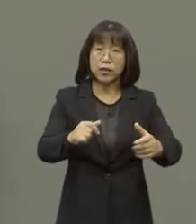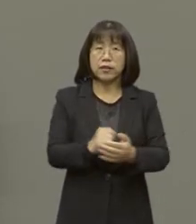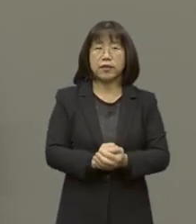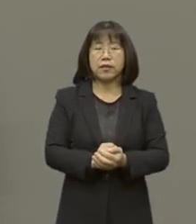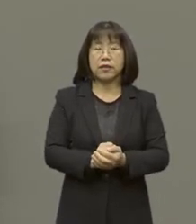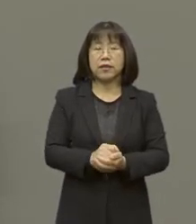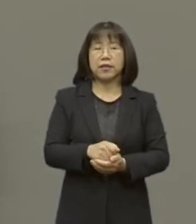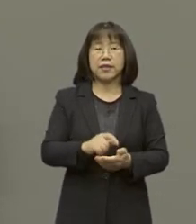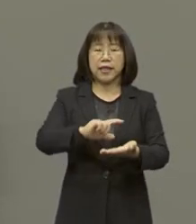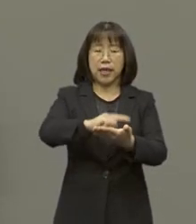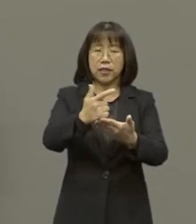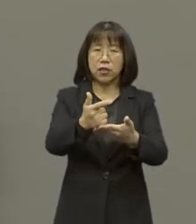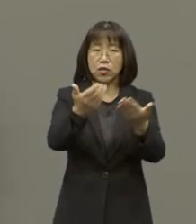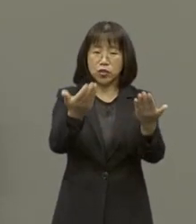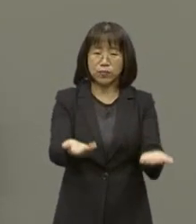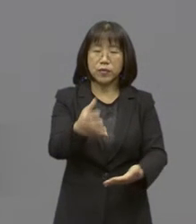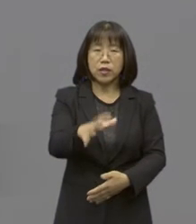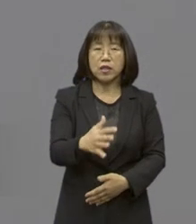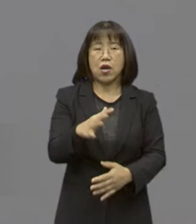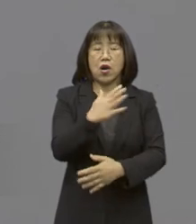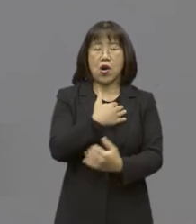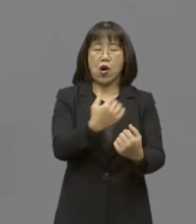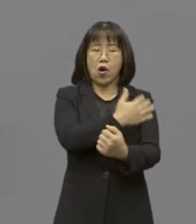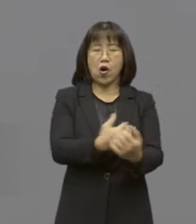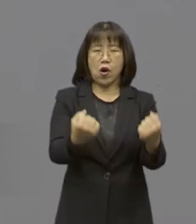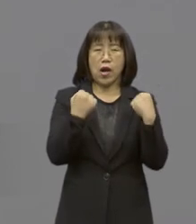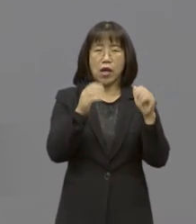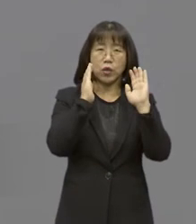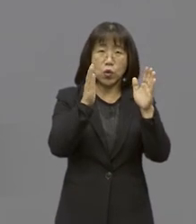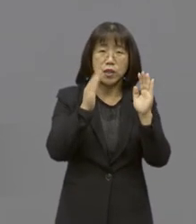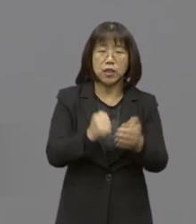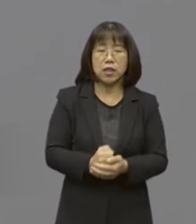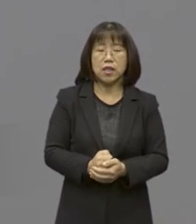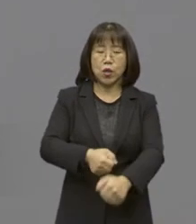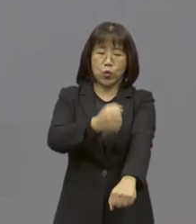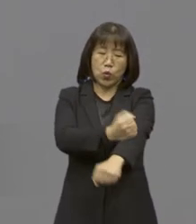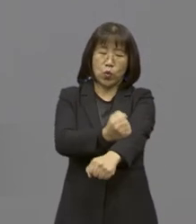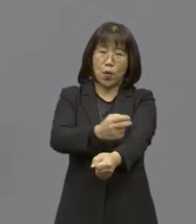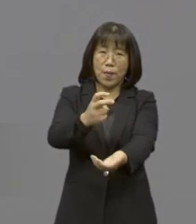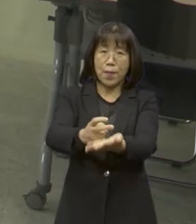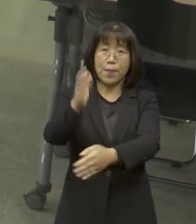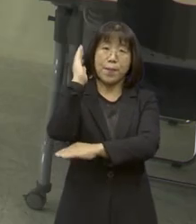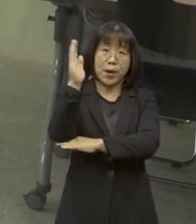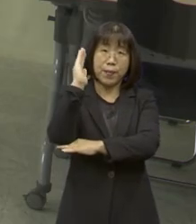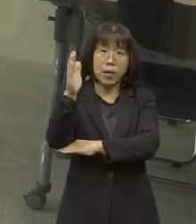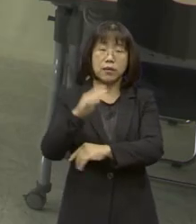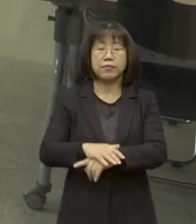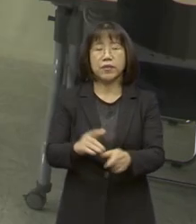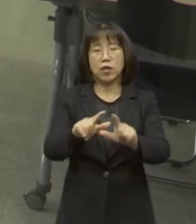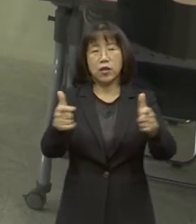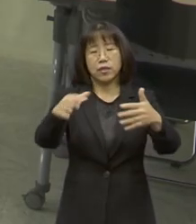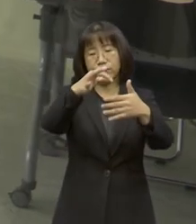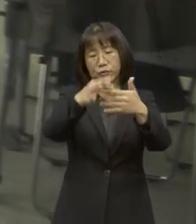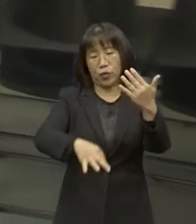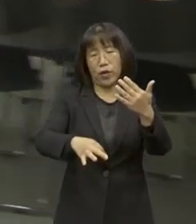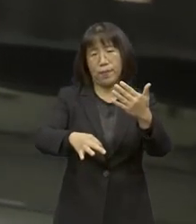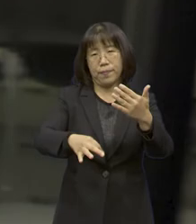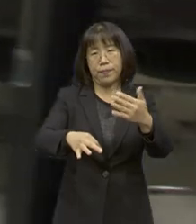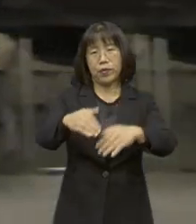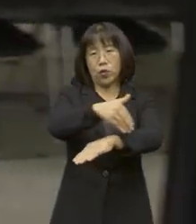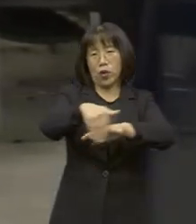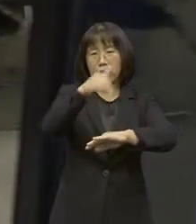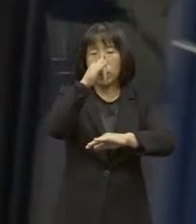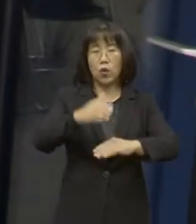강서구는 앞으로 강서 휴 심 터에서 건강교실 노동법 강좌 문화 교실 등 다양한 프로그램을 진행할